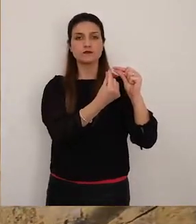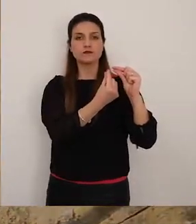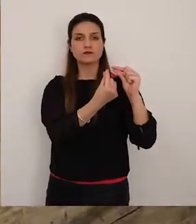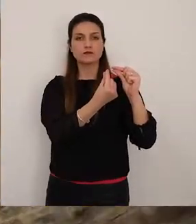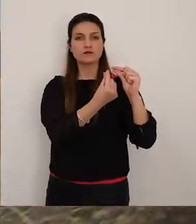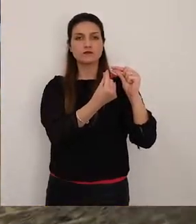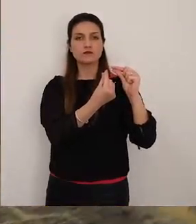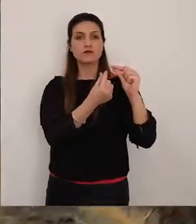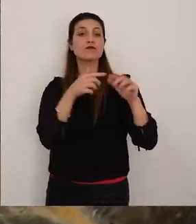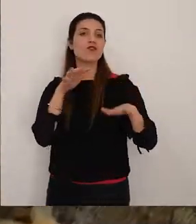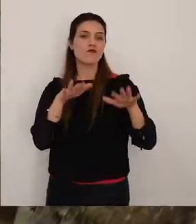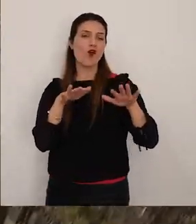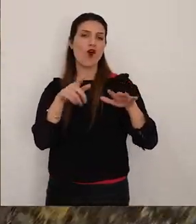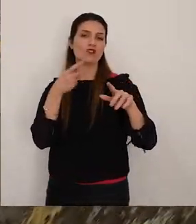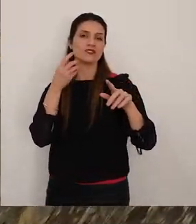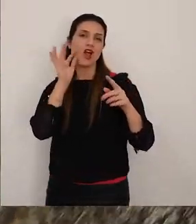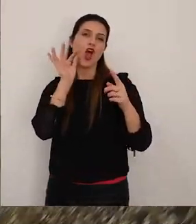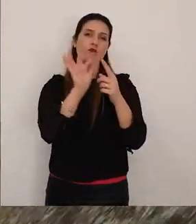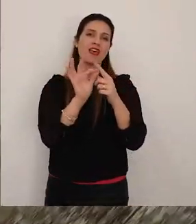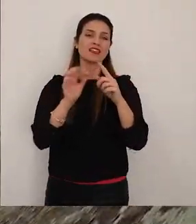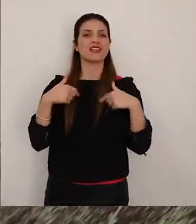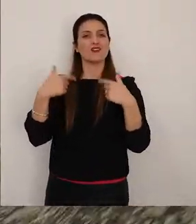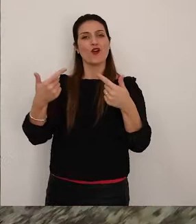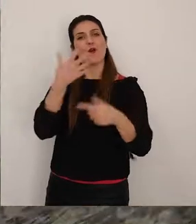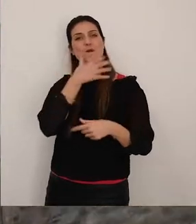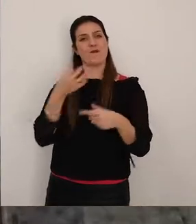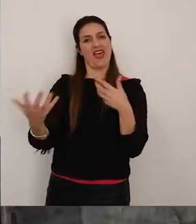del castello e probabilmente con mera funzione estetica.